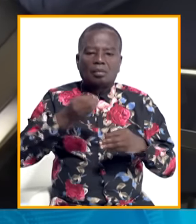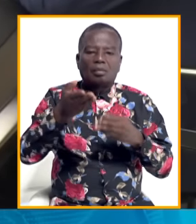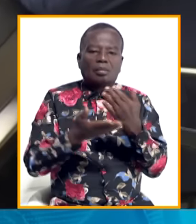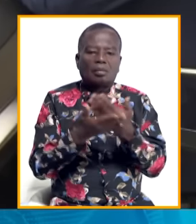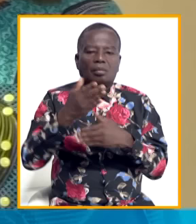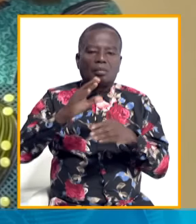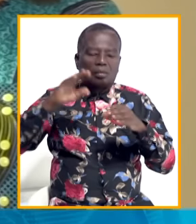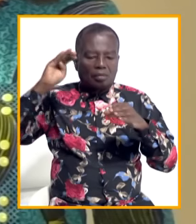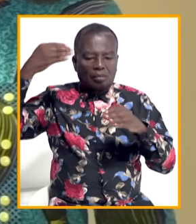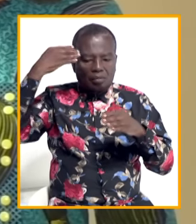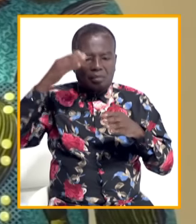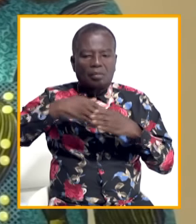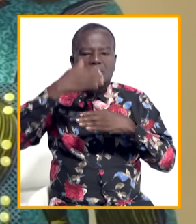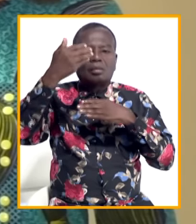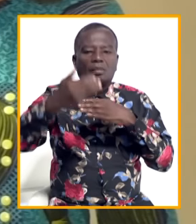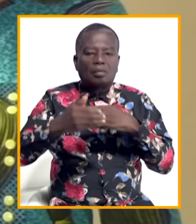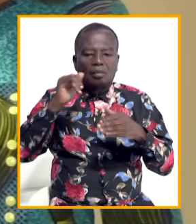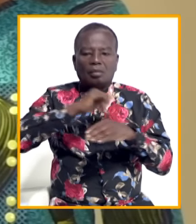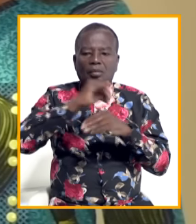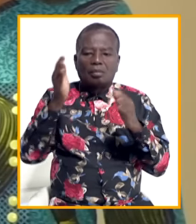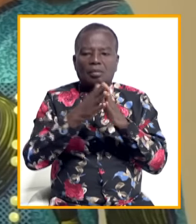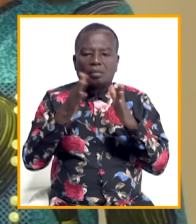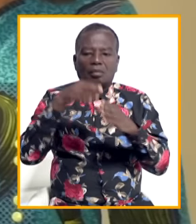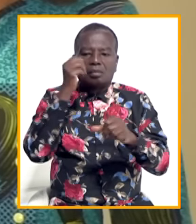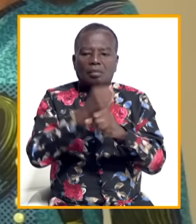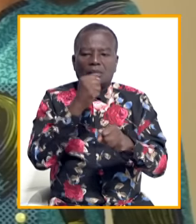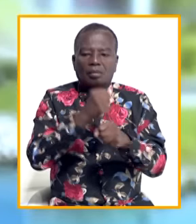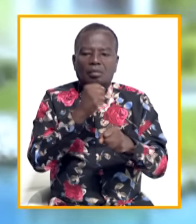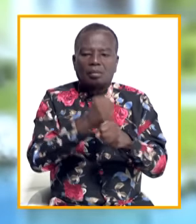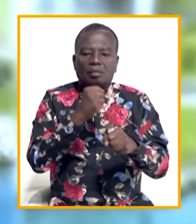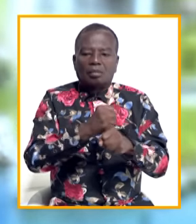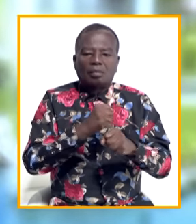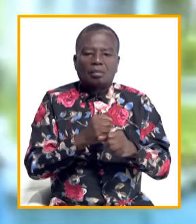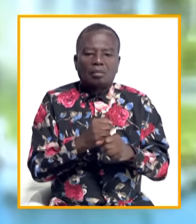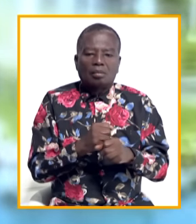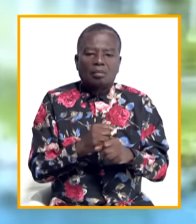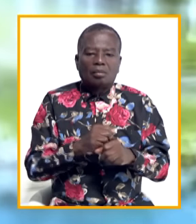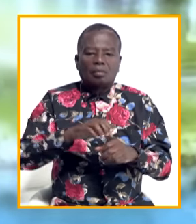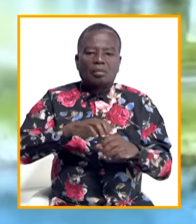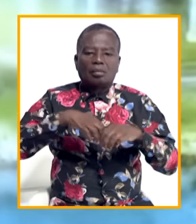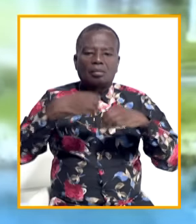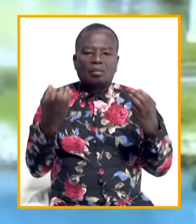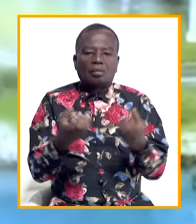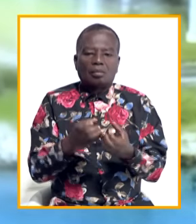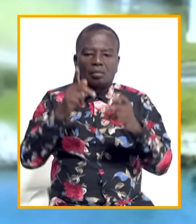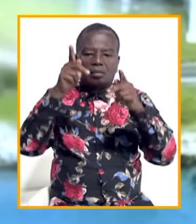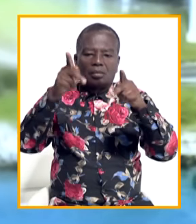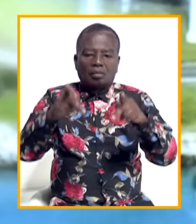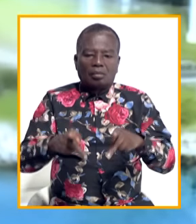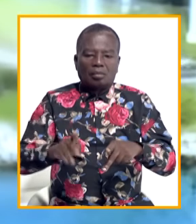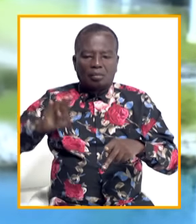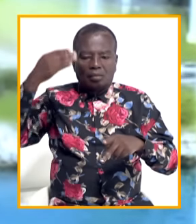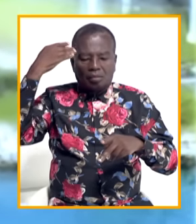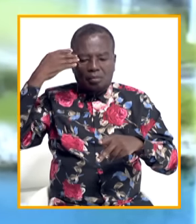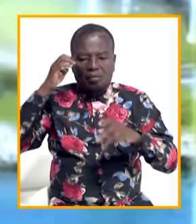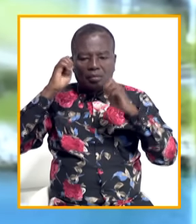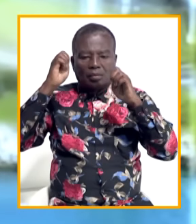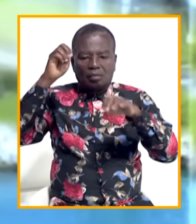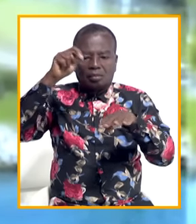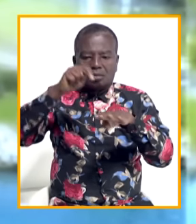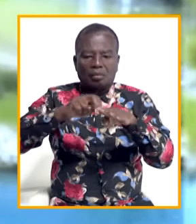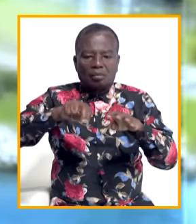Mamadou Touré à l'issue de cette séance de travail. La mutuelle des personnels du ministère de l'Éducation nationale et de